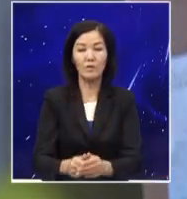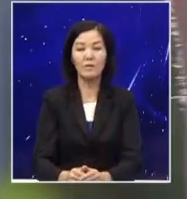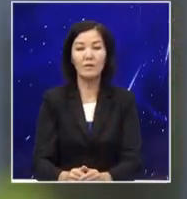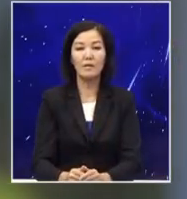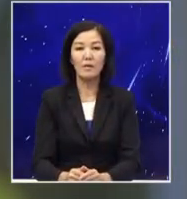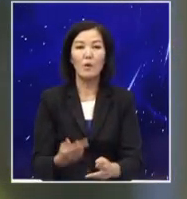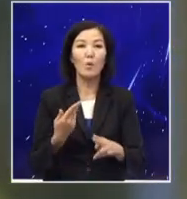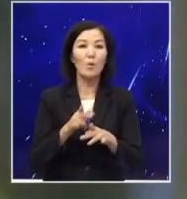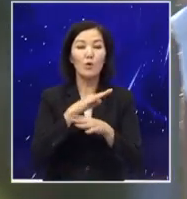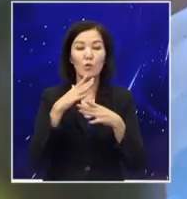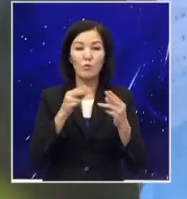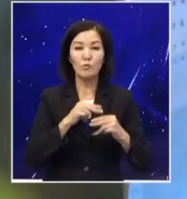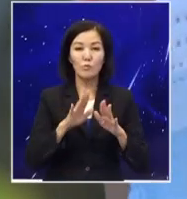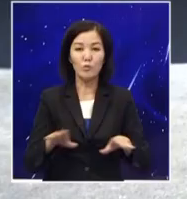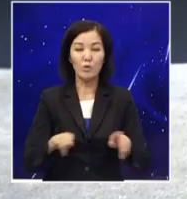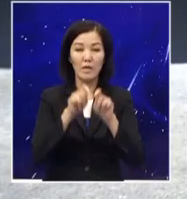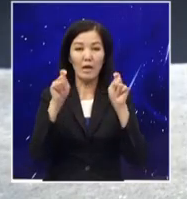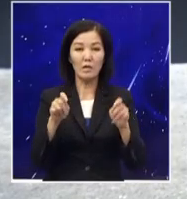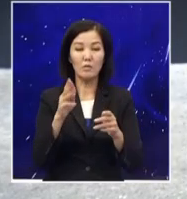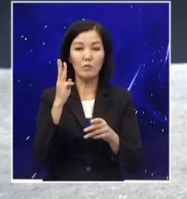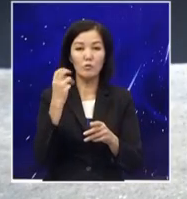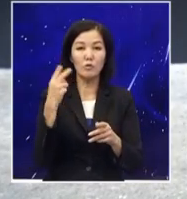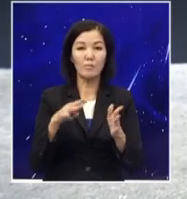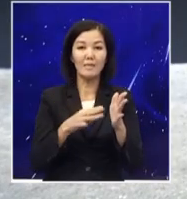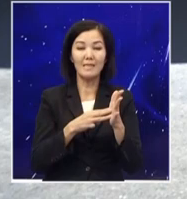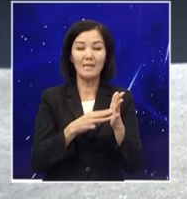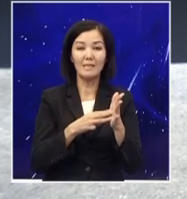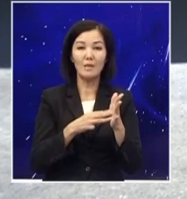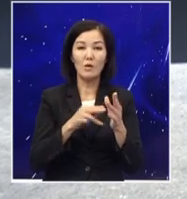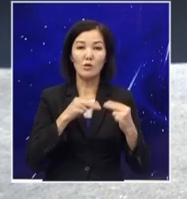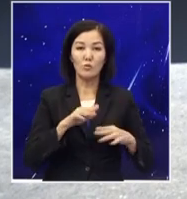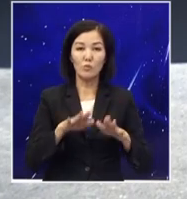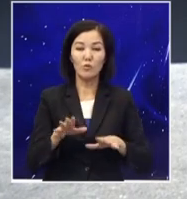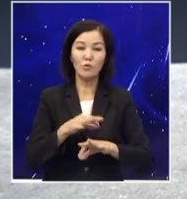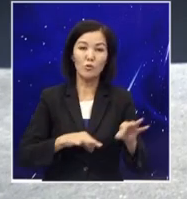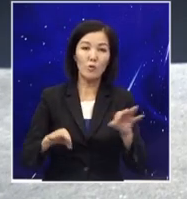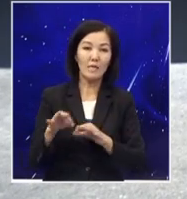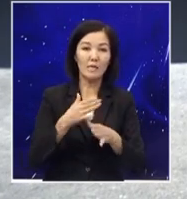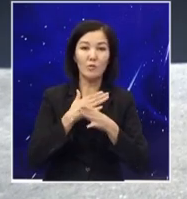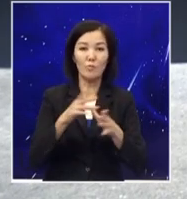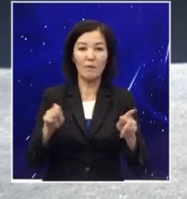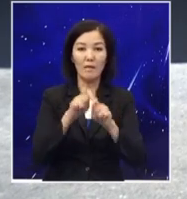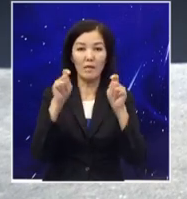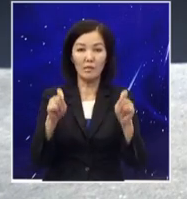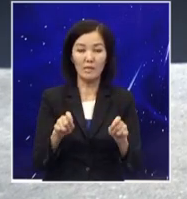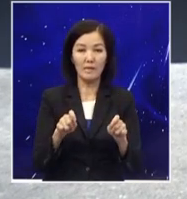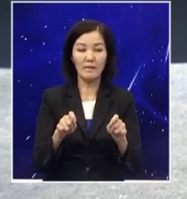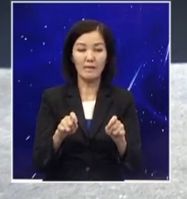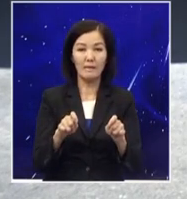көп жұмыс орындарын ашылып отыр. 328 жұмыс орны осы тек қана жол картасы арқылы ашылып, сонымен қатар